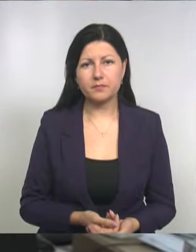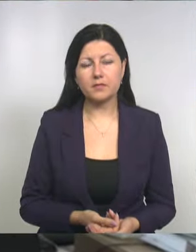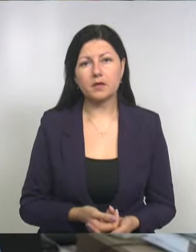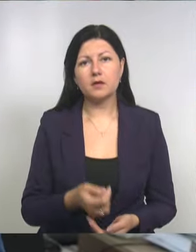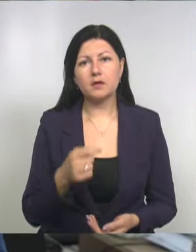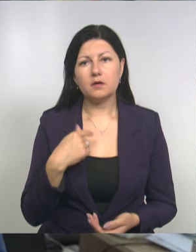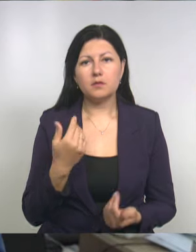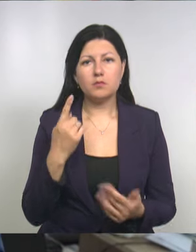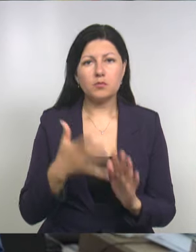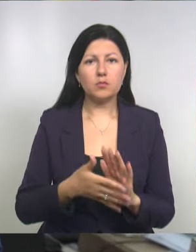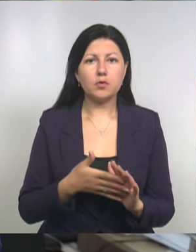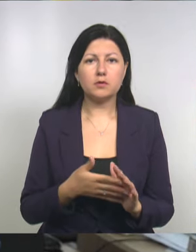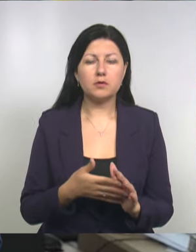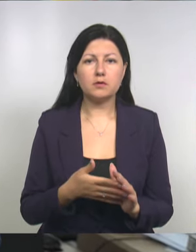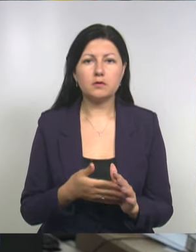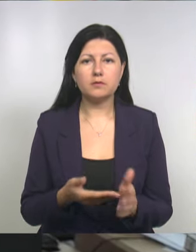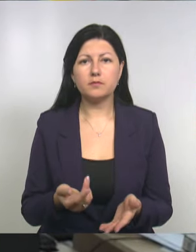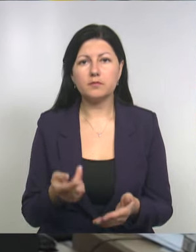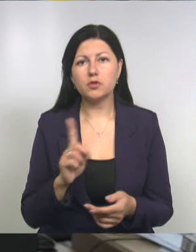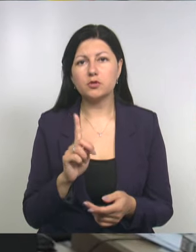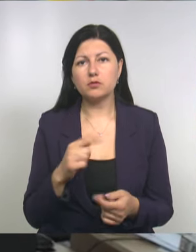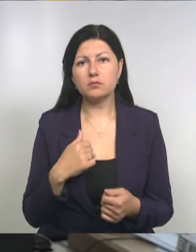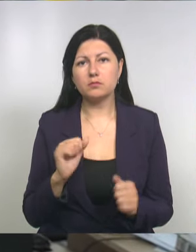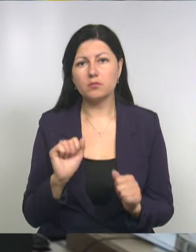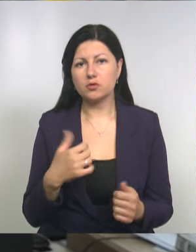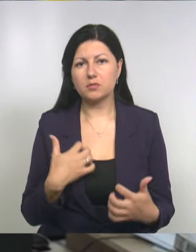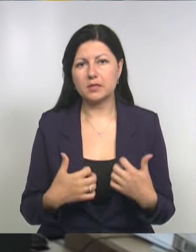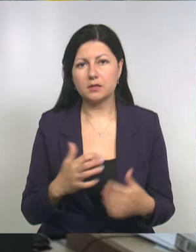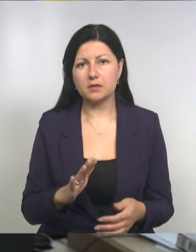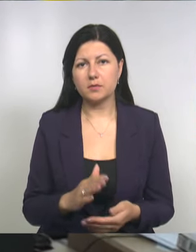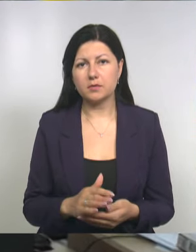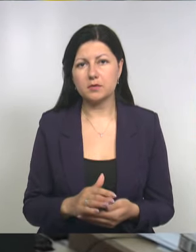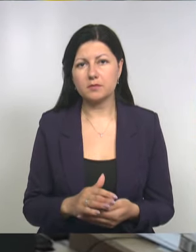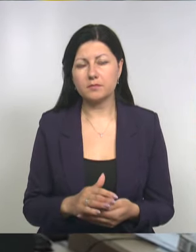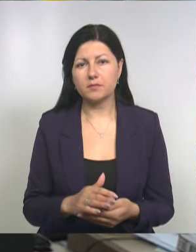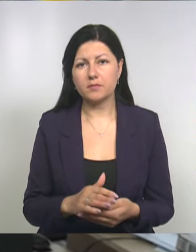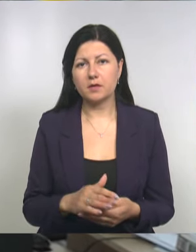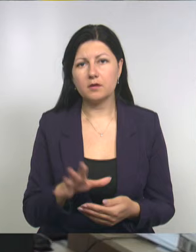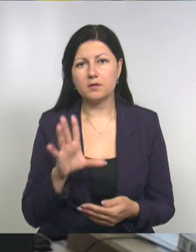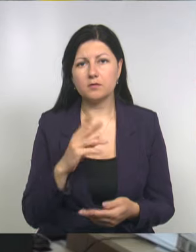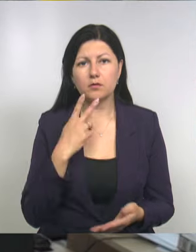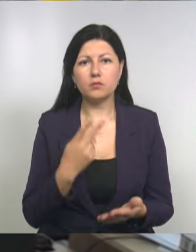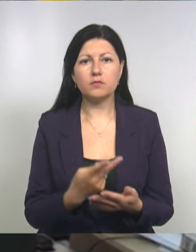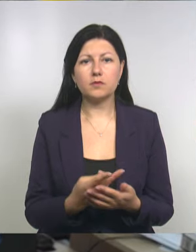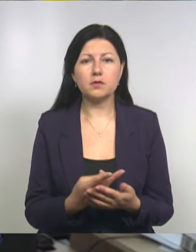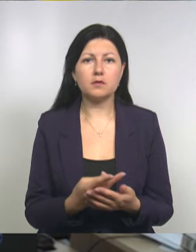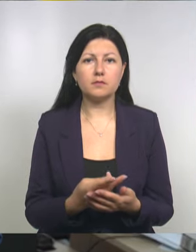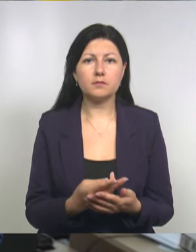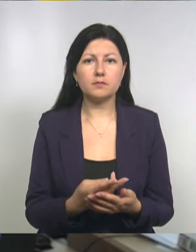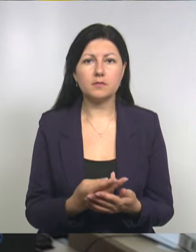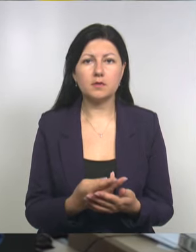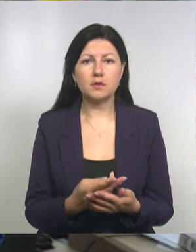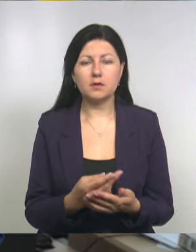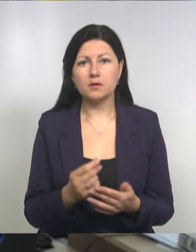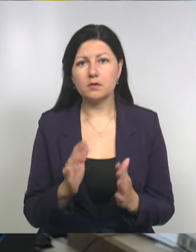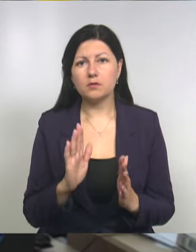видео мы поняли, что все, да, ну, как бы, можем уже домой не торопиться. То есть вот, увидели, скажем так, только